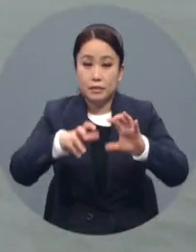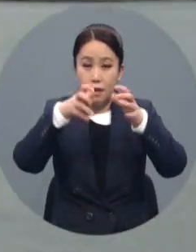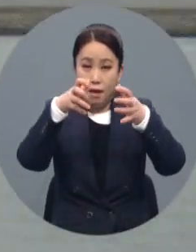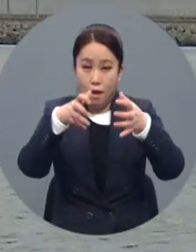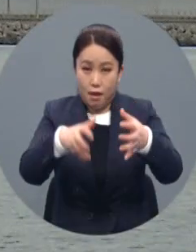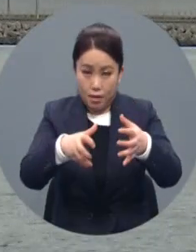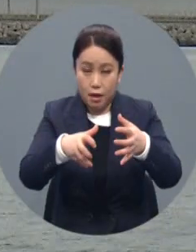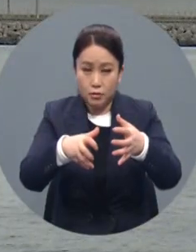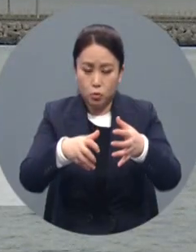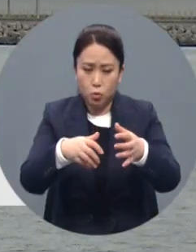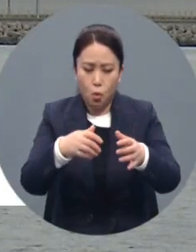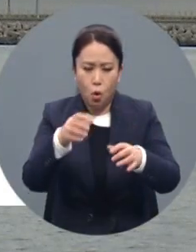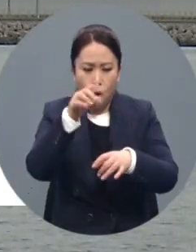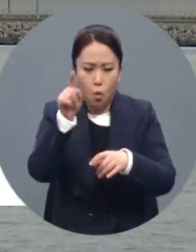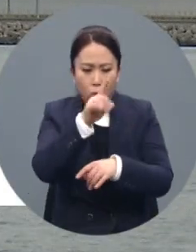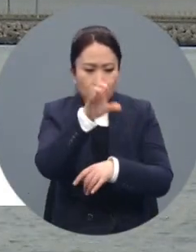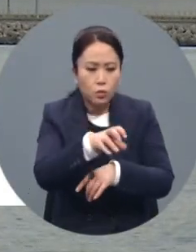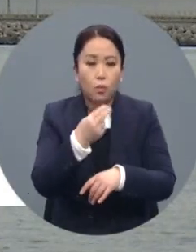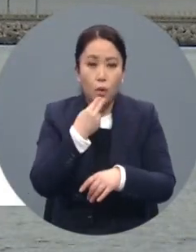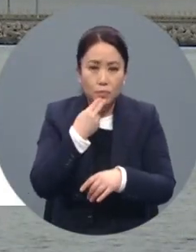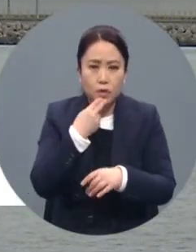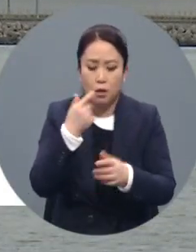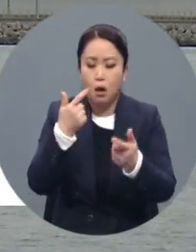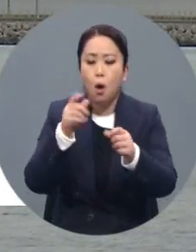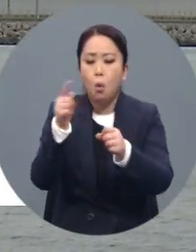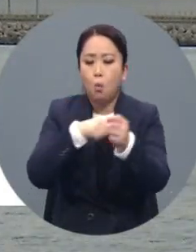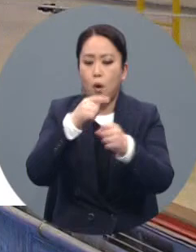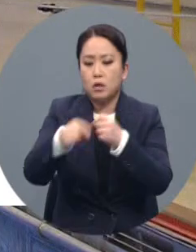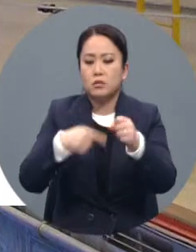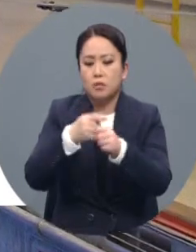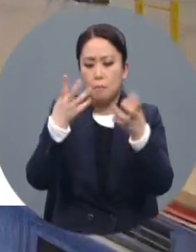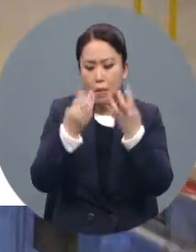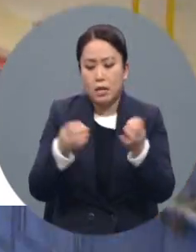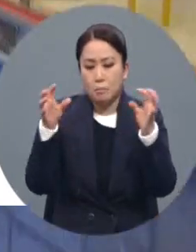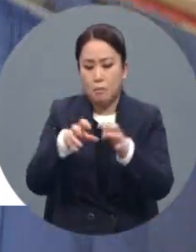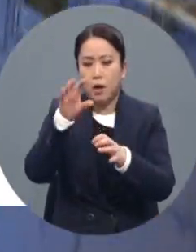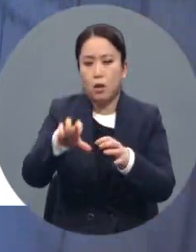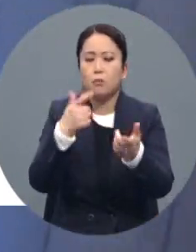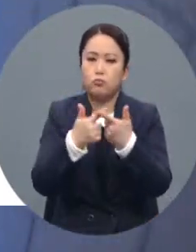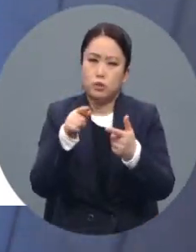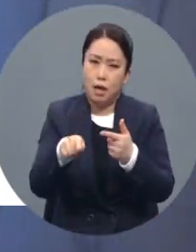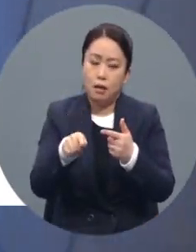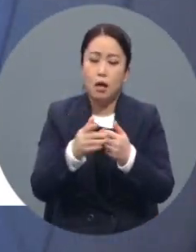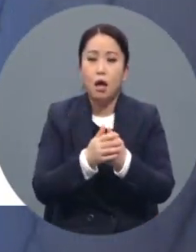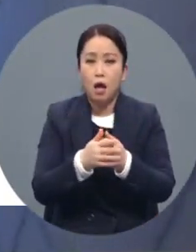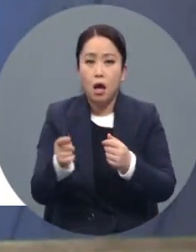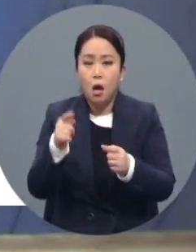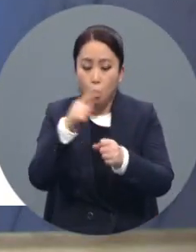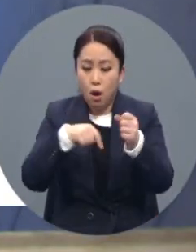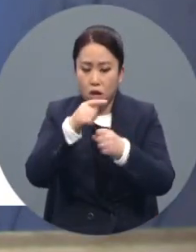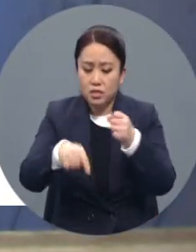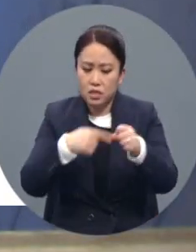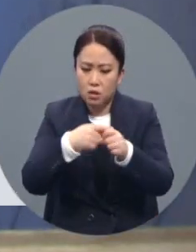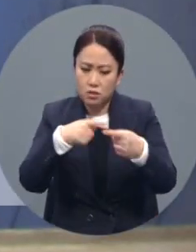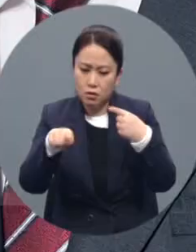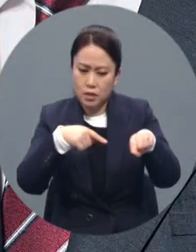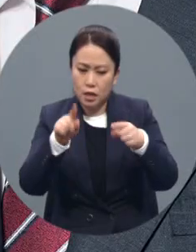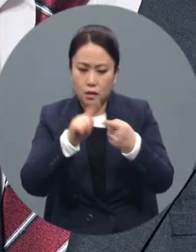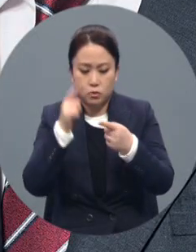세계에서도 유례없는 원전 밀집 지역인 부산. 때문에 원전 정책도 부산에서는 주목도가